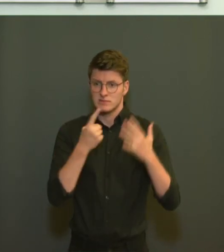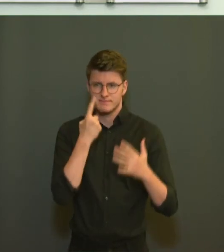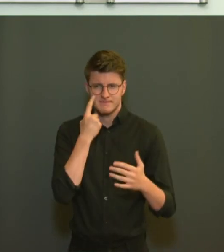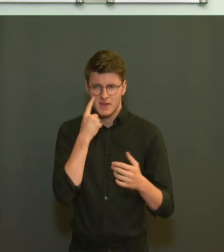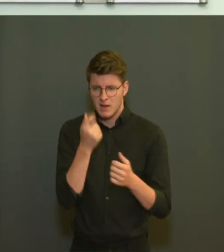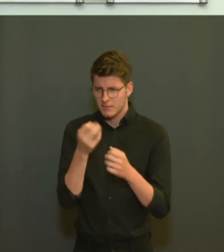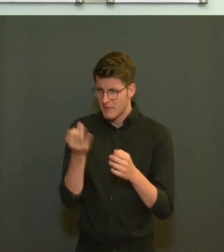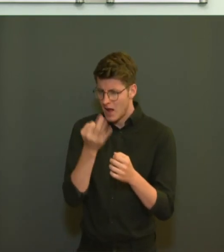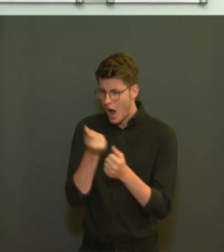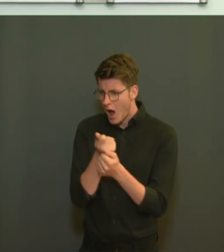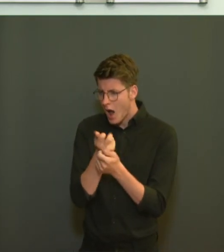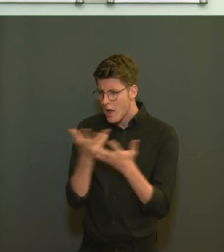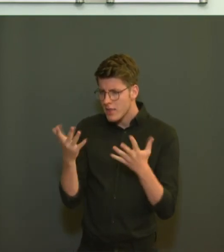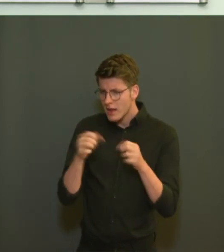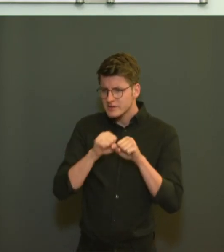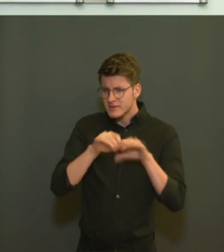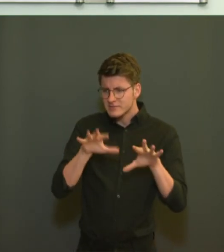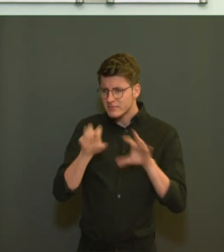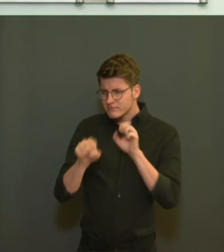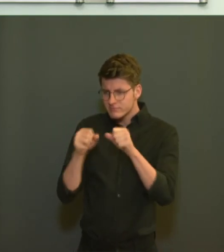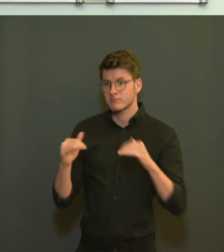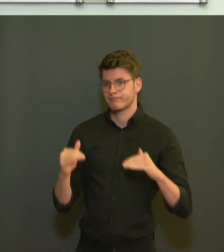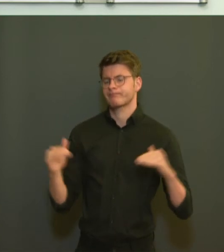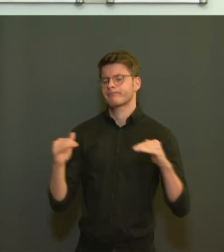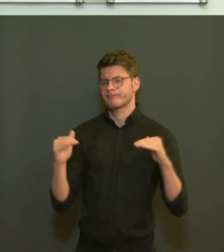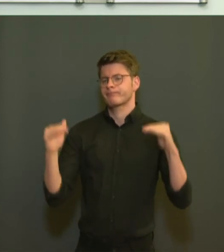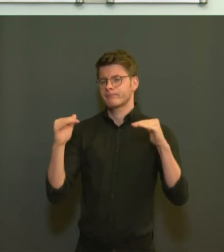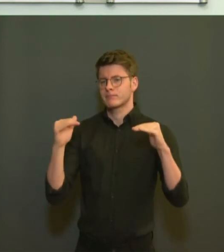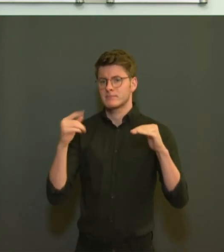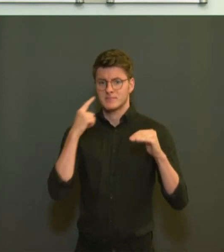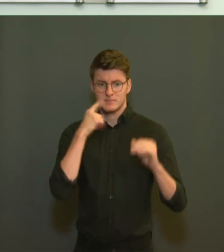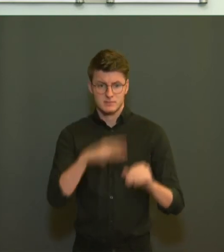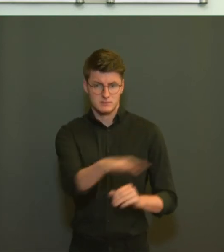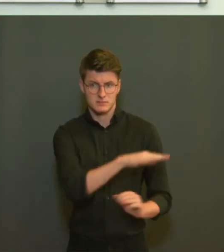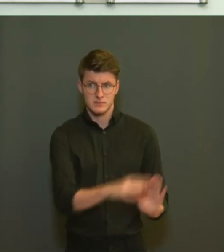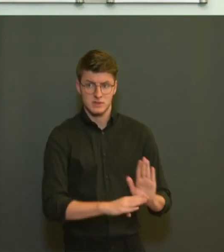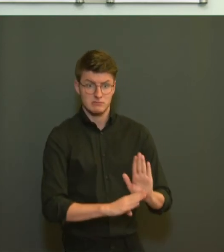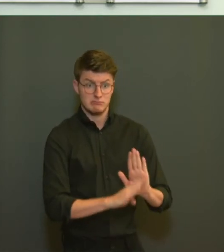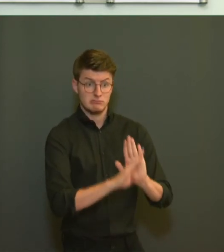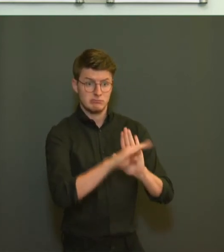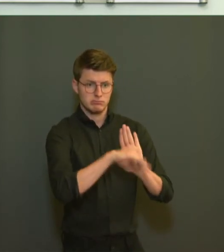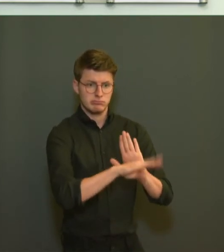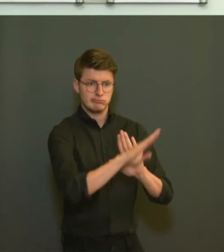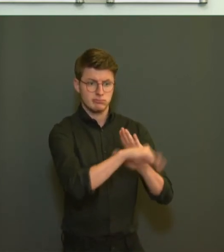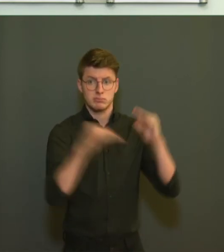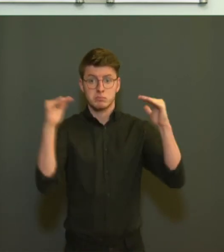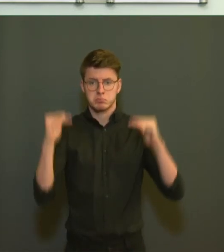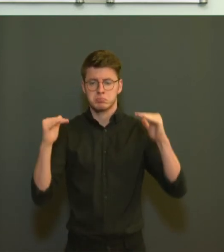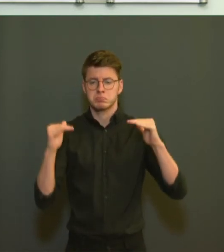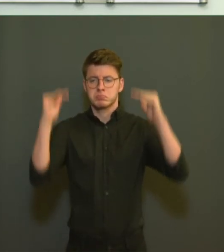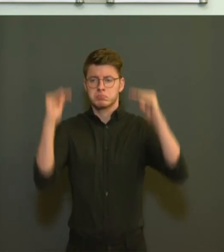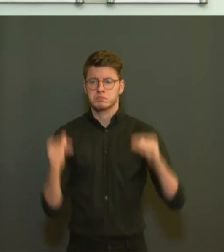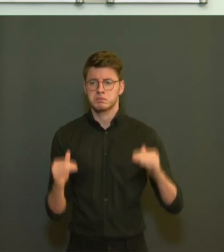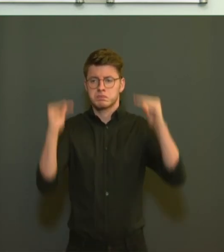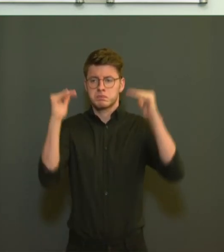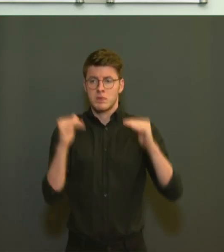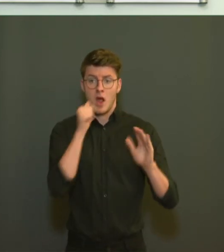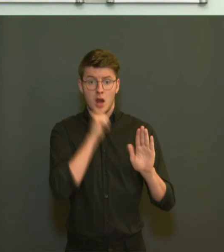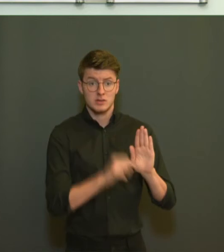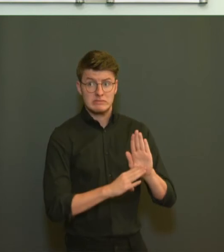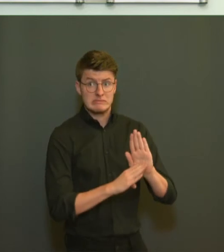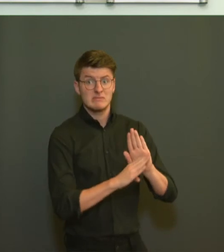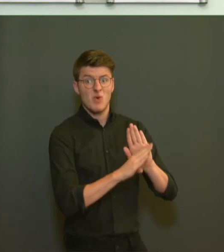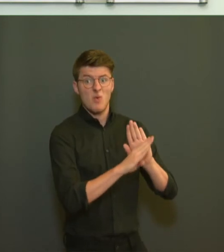ook naar de trend van de cijfers. Gaan die in stijgende of dalende lijn? We kijken onder andere ook naar het